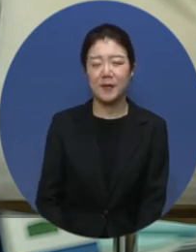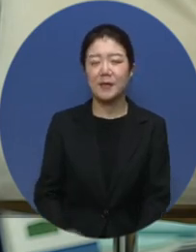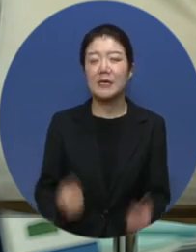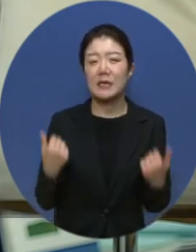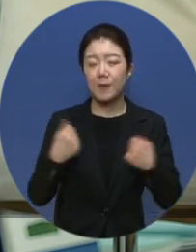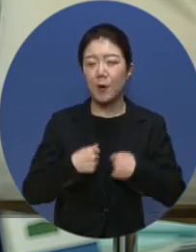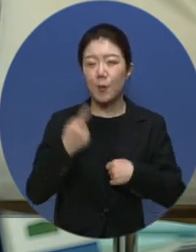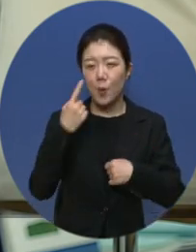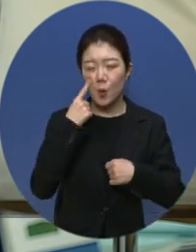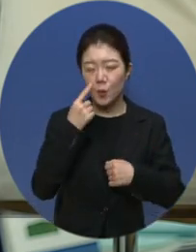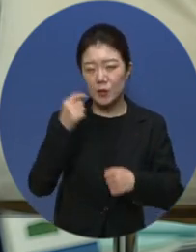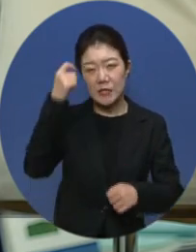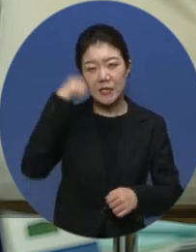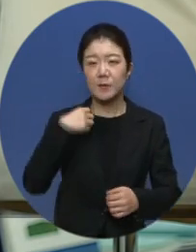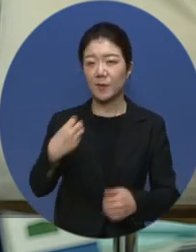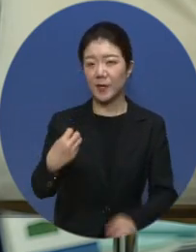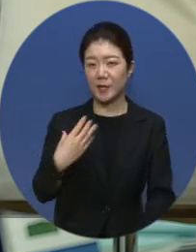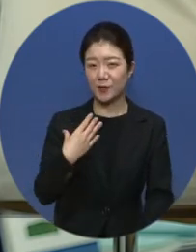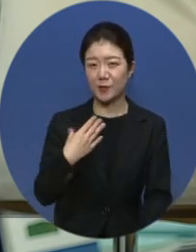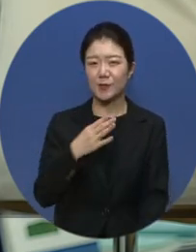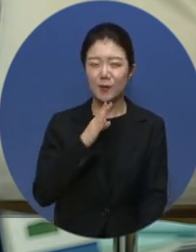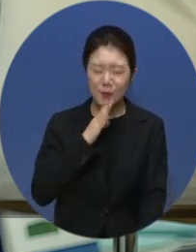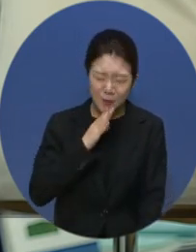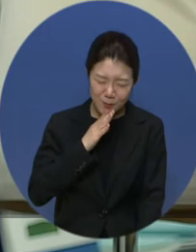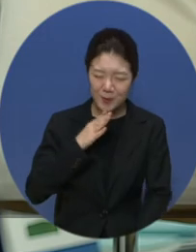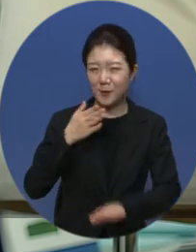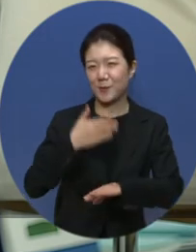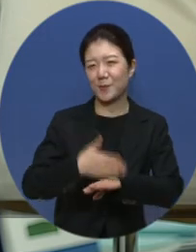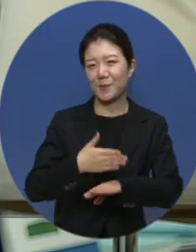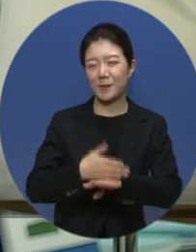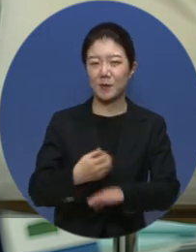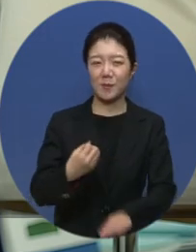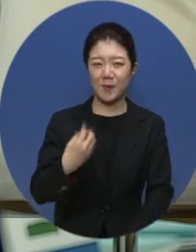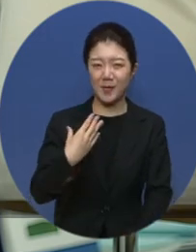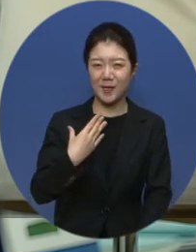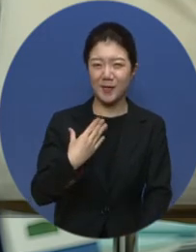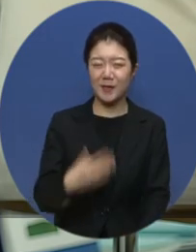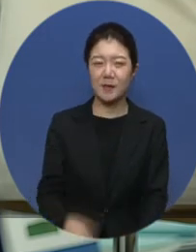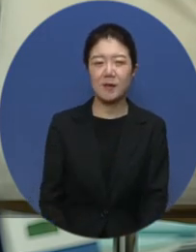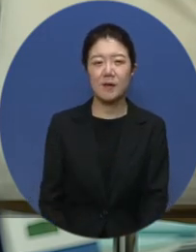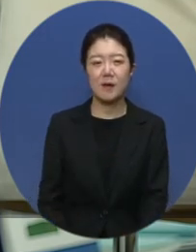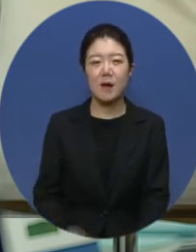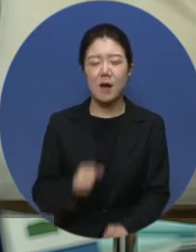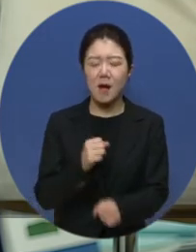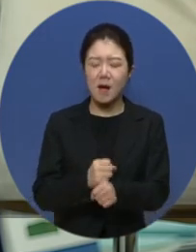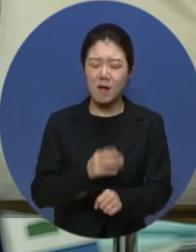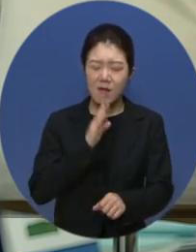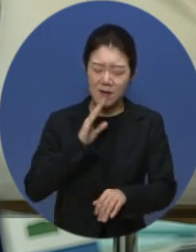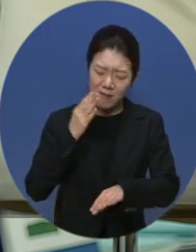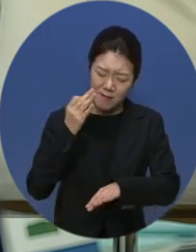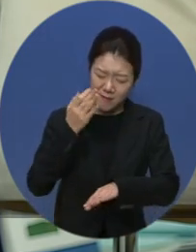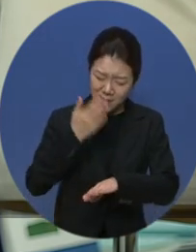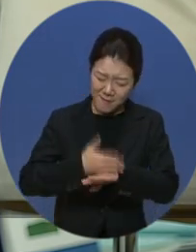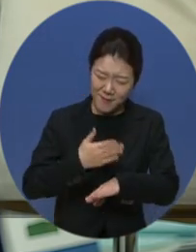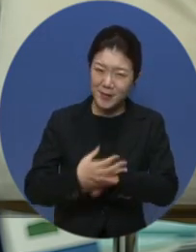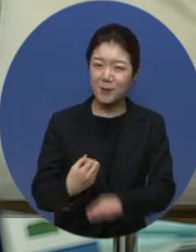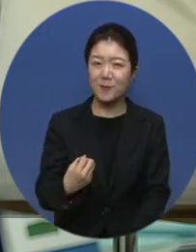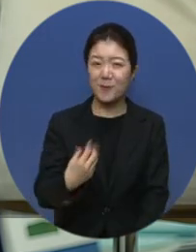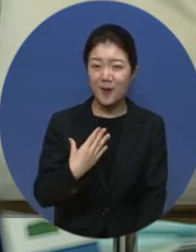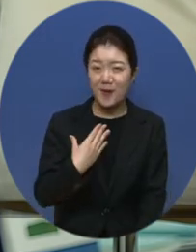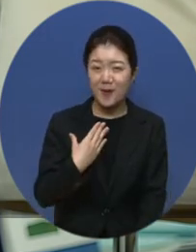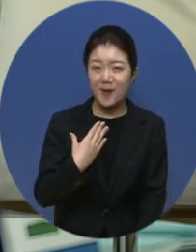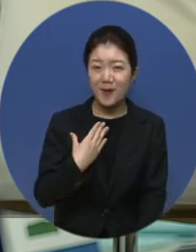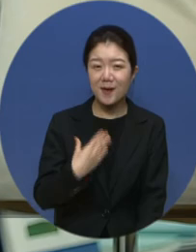거죠. 진짜 고맙다고 막 그러시는 거예요. 만들어줘서 정말 고맙다고 그렇게 얘기해